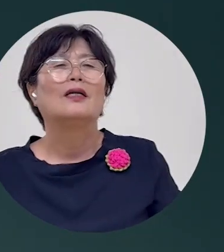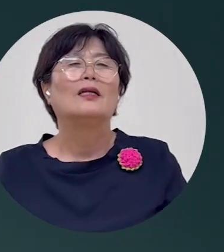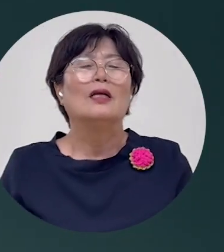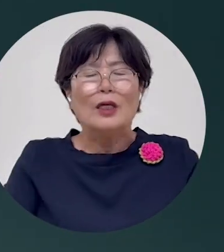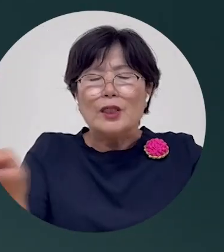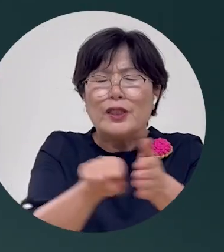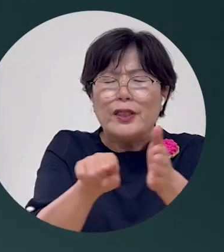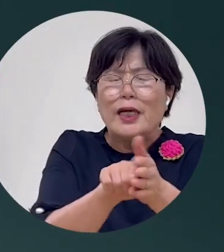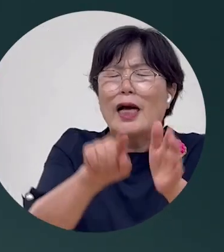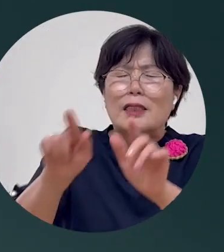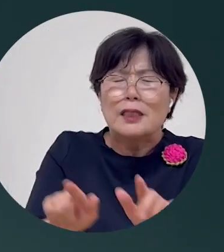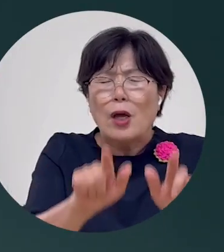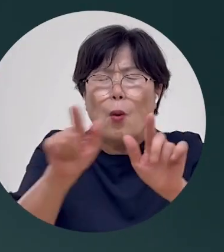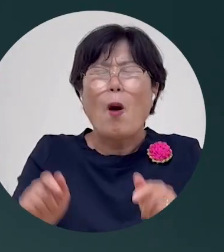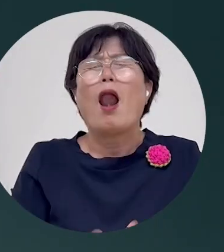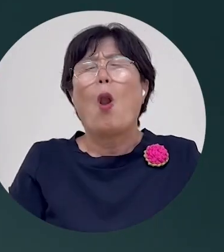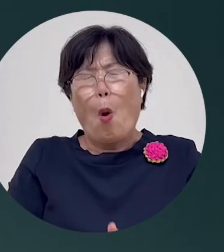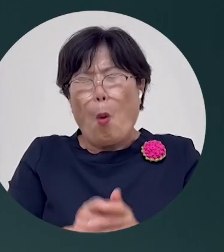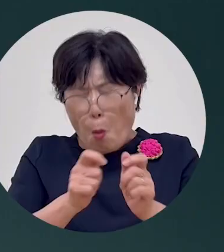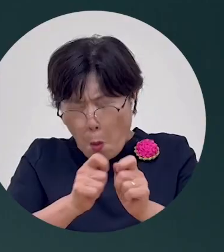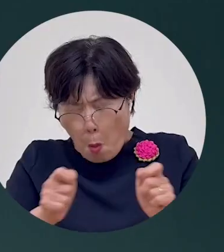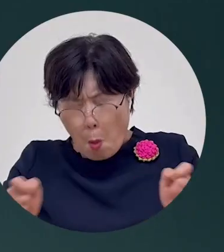신앙생활 오래 했으니까 죄 씻는다고요?